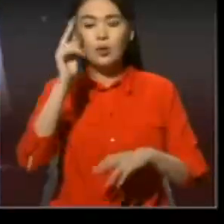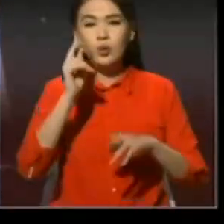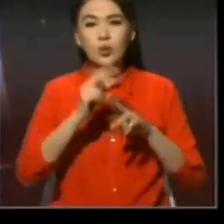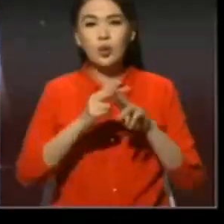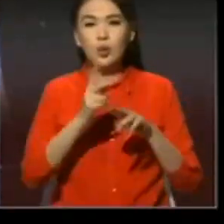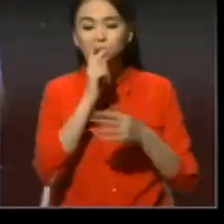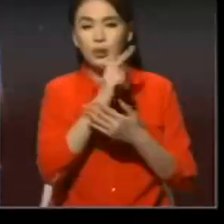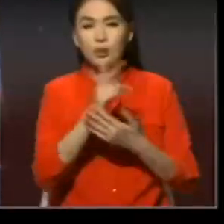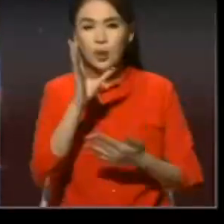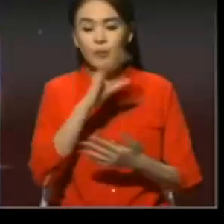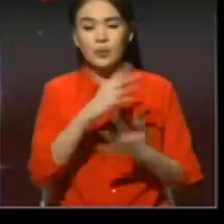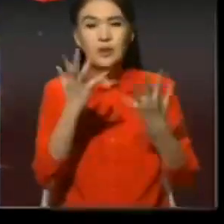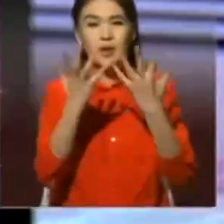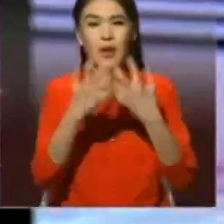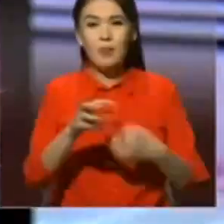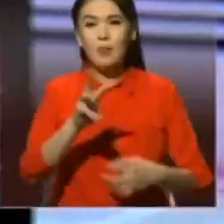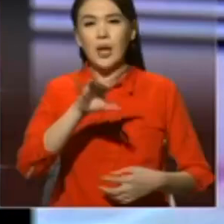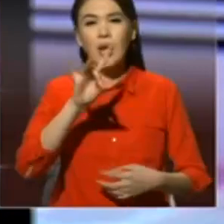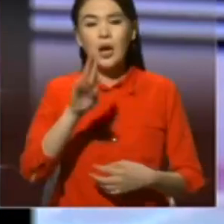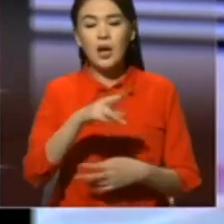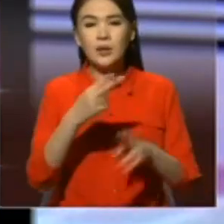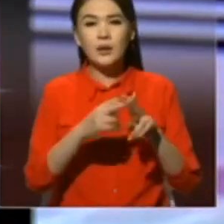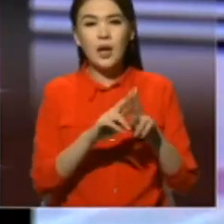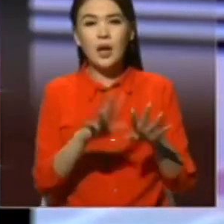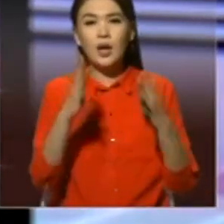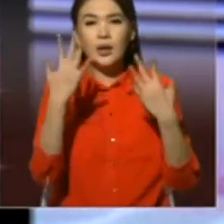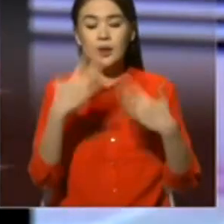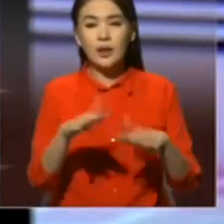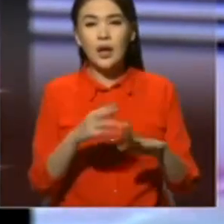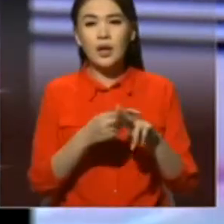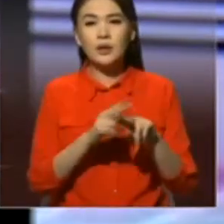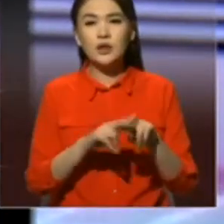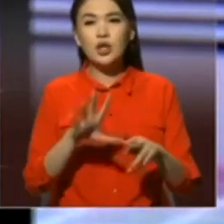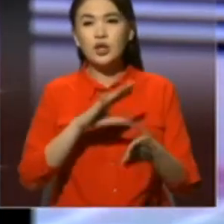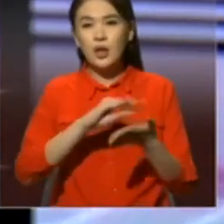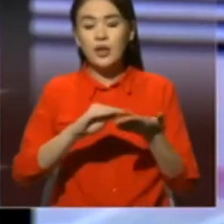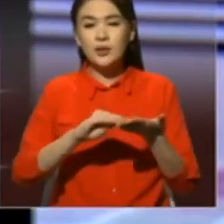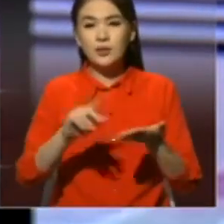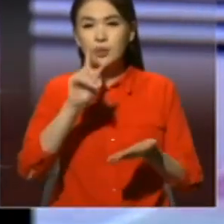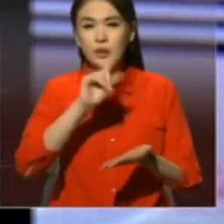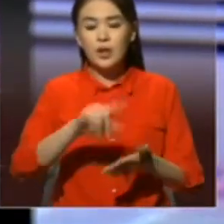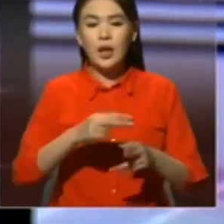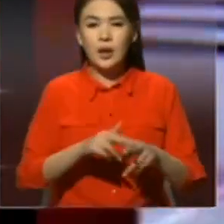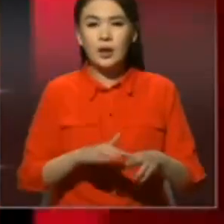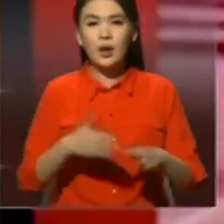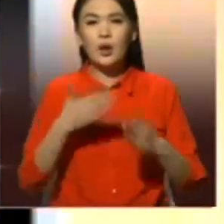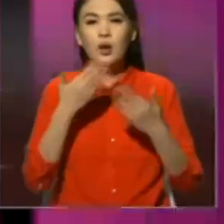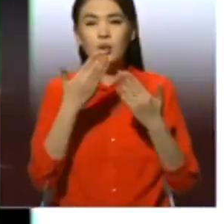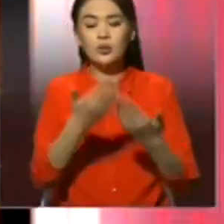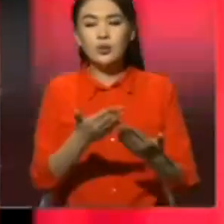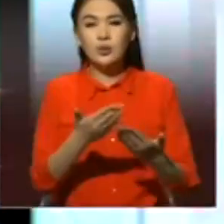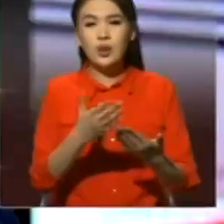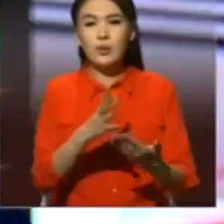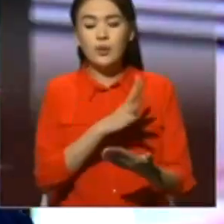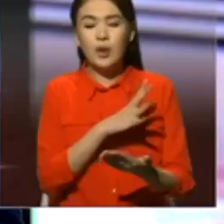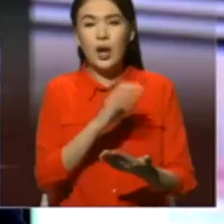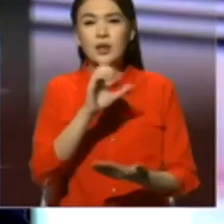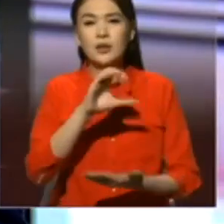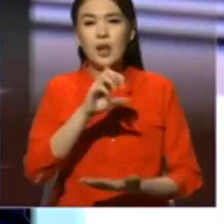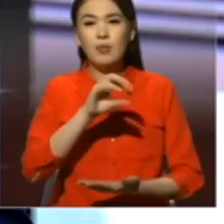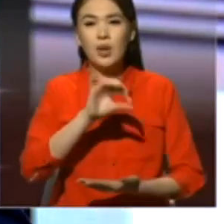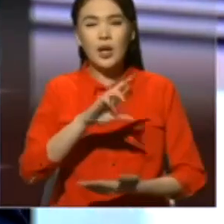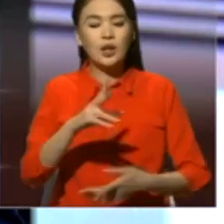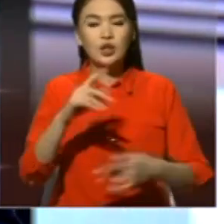мынаның бәрін санап жүр, бәленбай миллиард кетті деп ертең біреу жазып жүрмесе әкеңіз қолыңыз. Сондықтан ассамблея осы бір